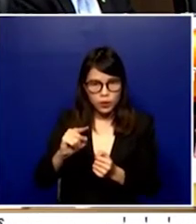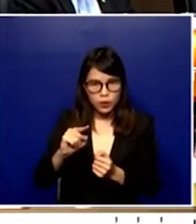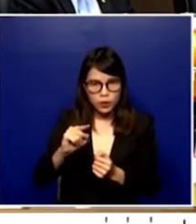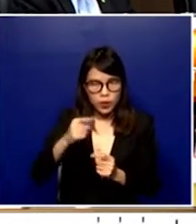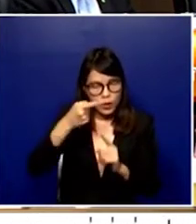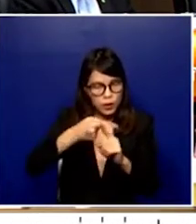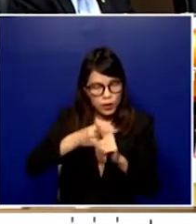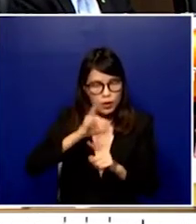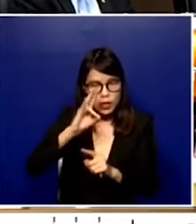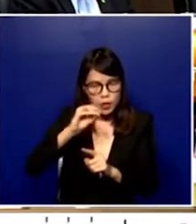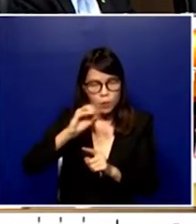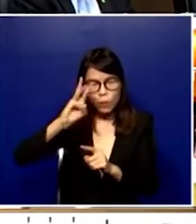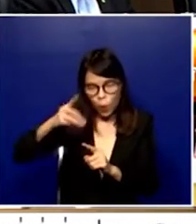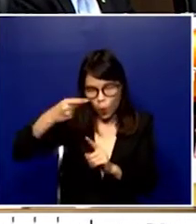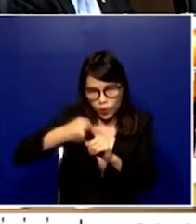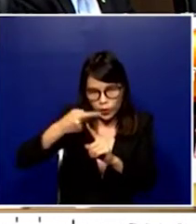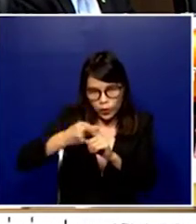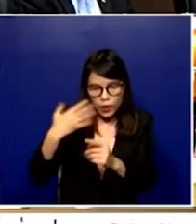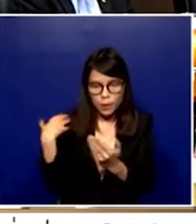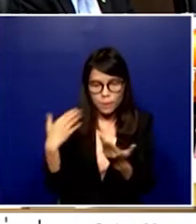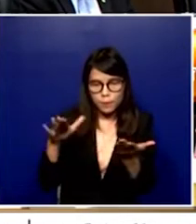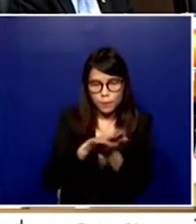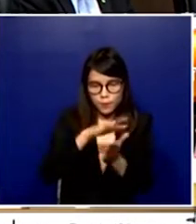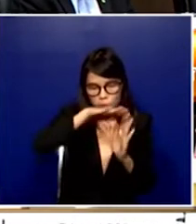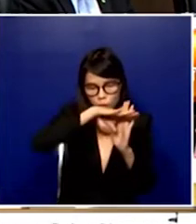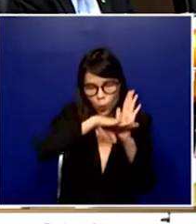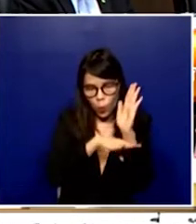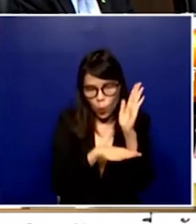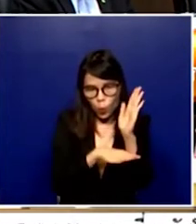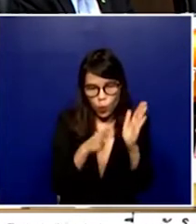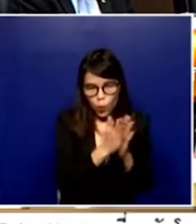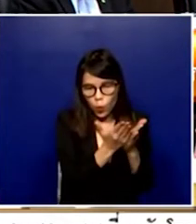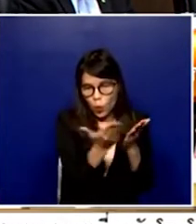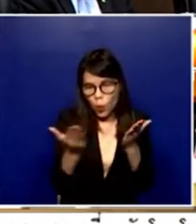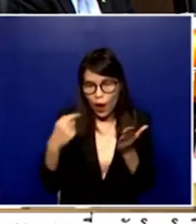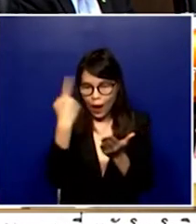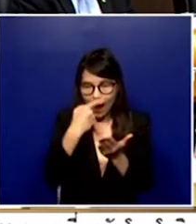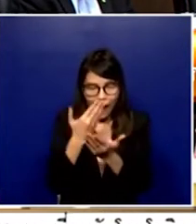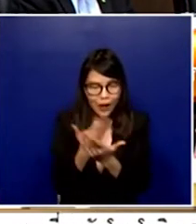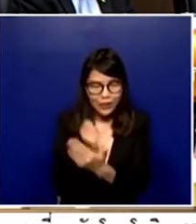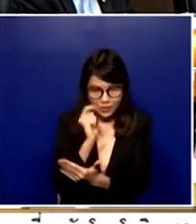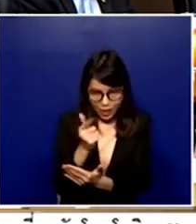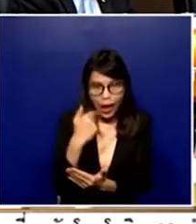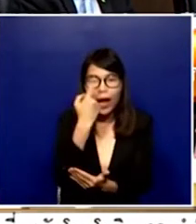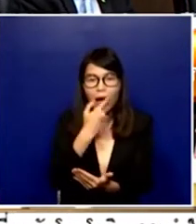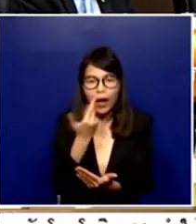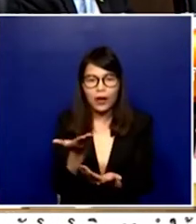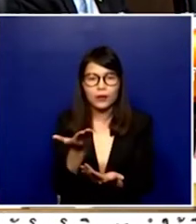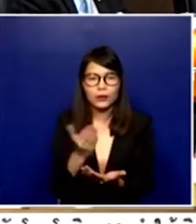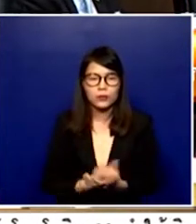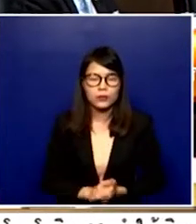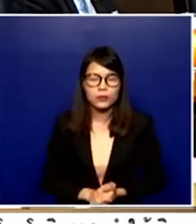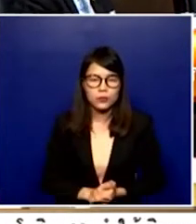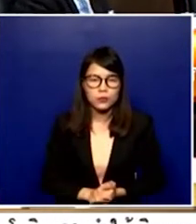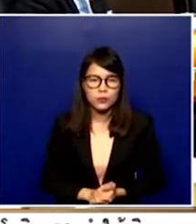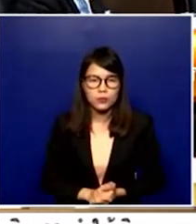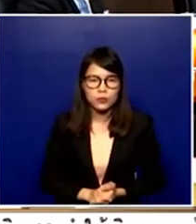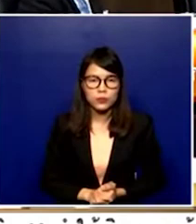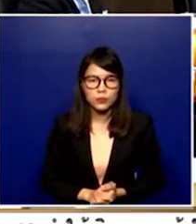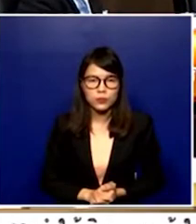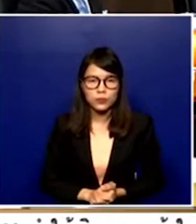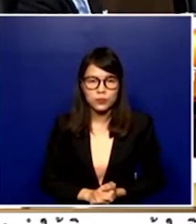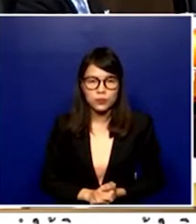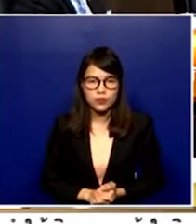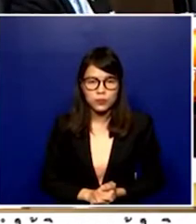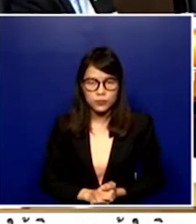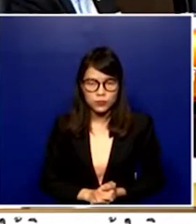เดือนมาเรียงให้ดูในทประชุมแผ่งนี้ว่ใครเป็คนจ่ายเพื่แดงคามบริสุดใจจากข้อก